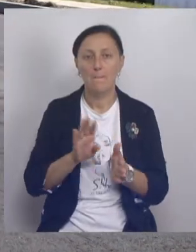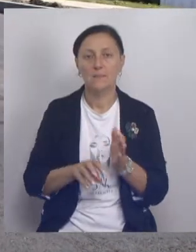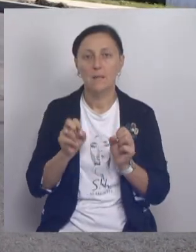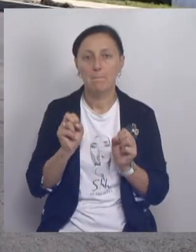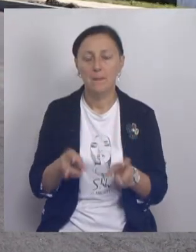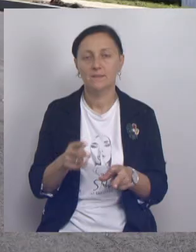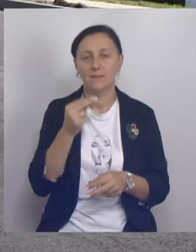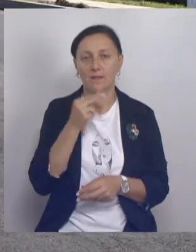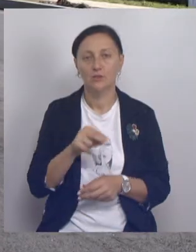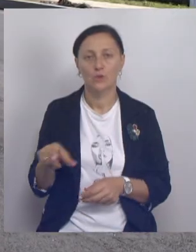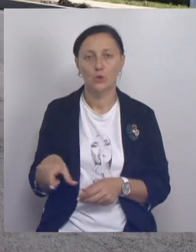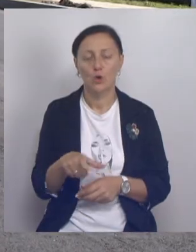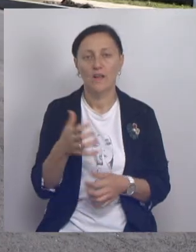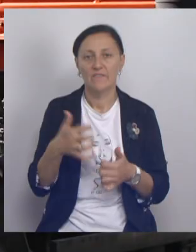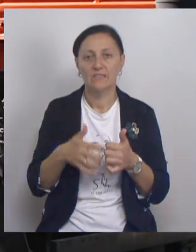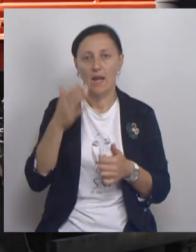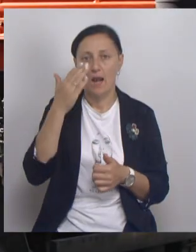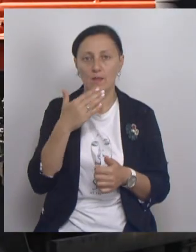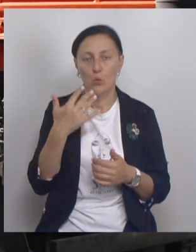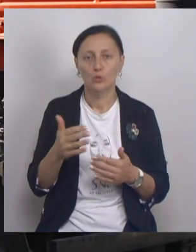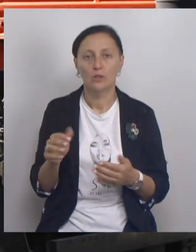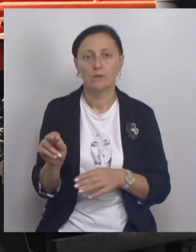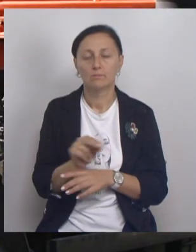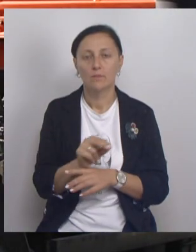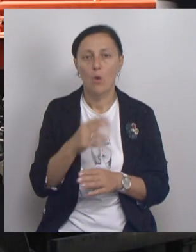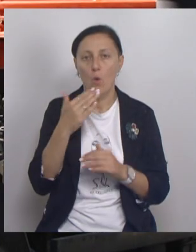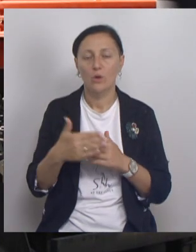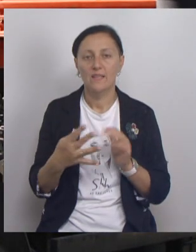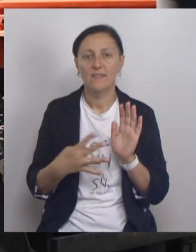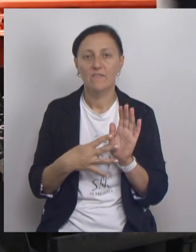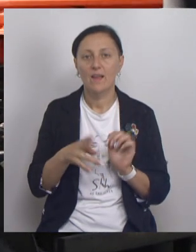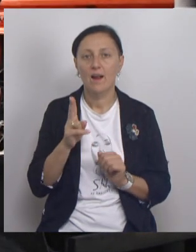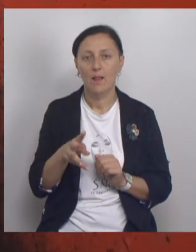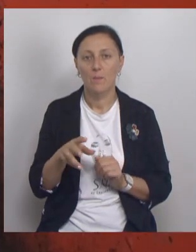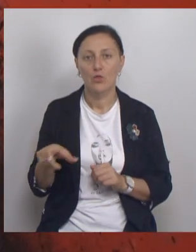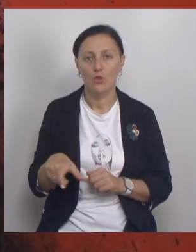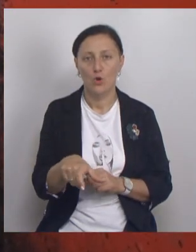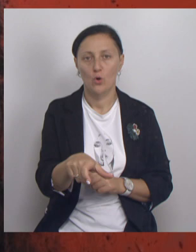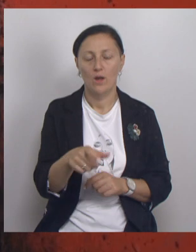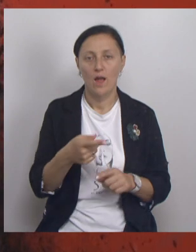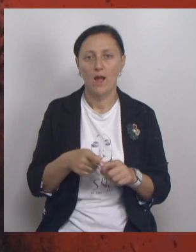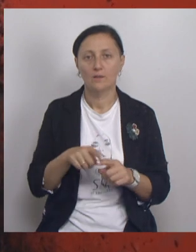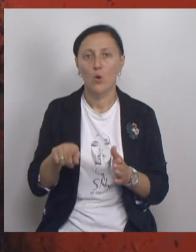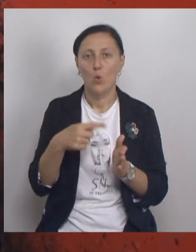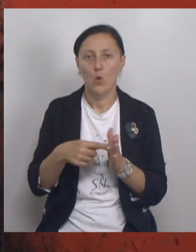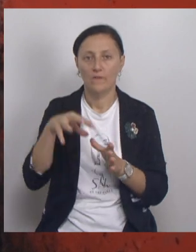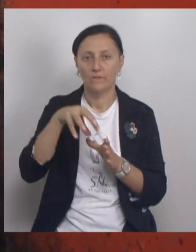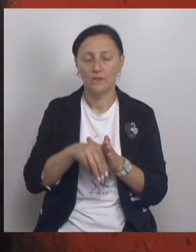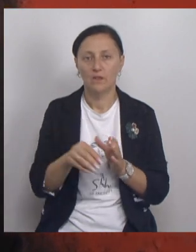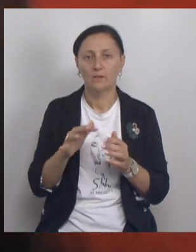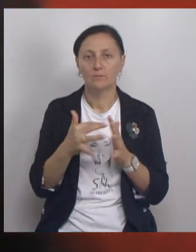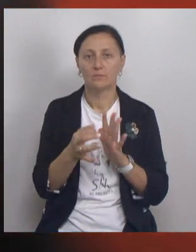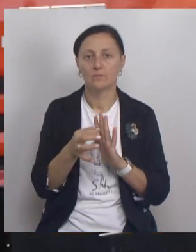дороги» уже к середине лета бригады обновили более 9 километров полотна. Речь идет о самом городе, селе Ржевка